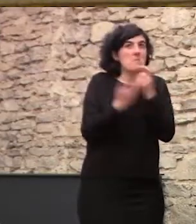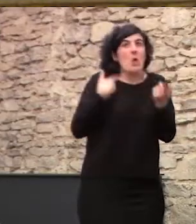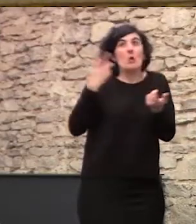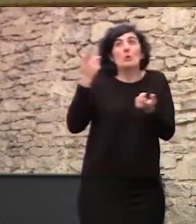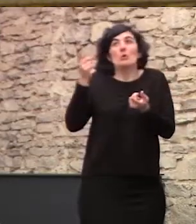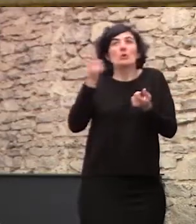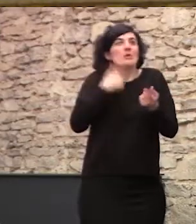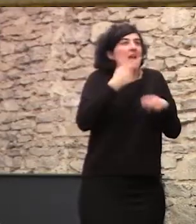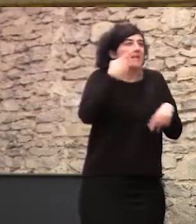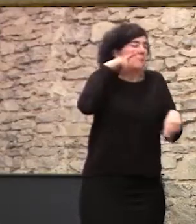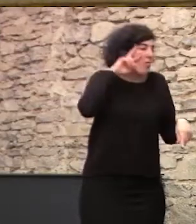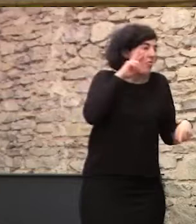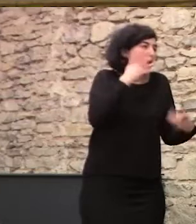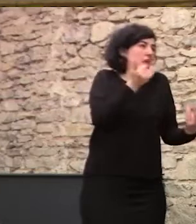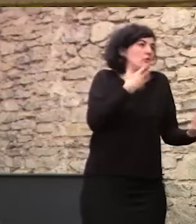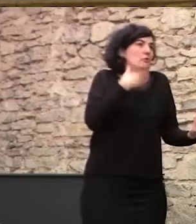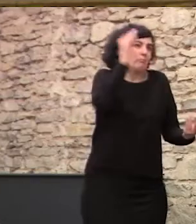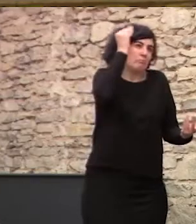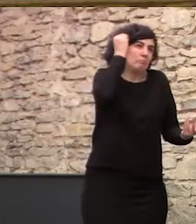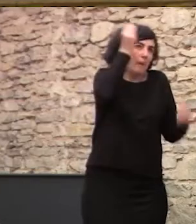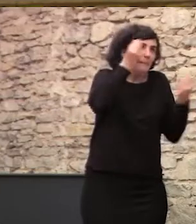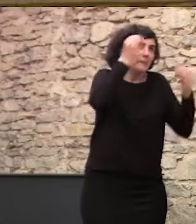kritikena... oso